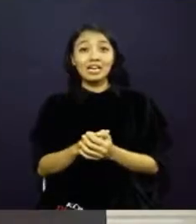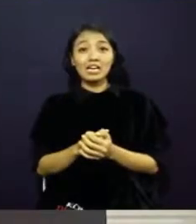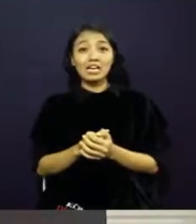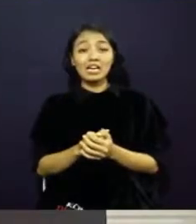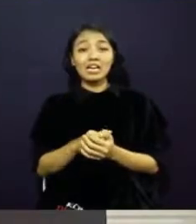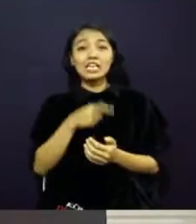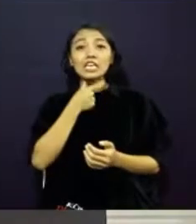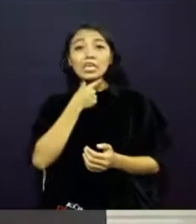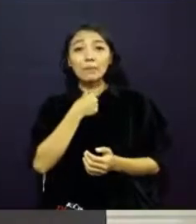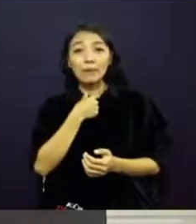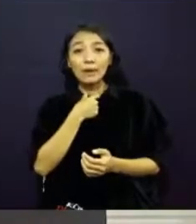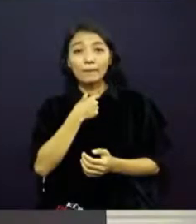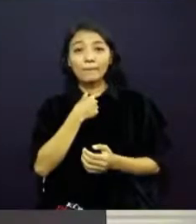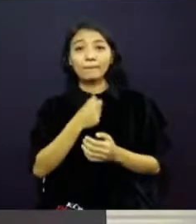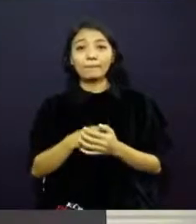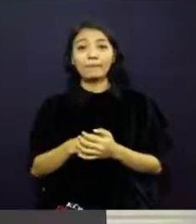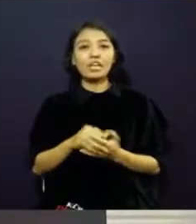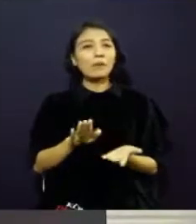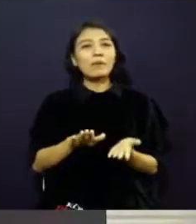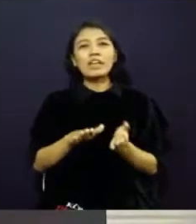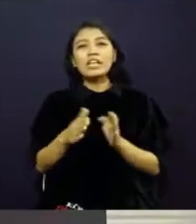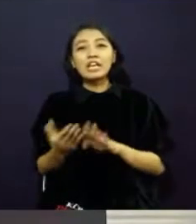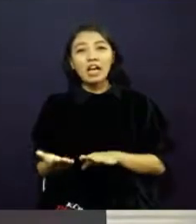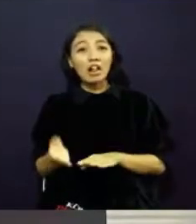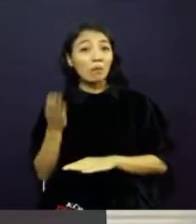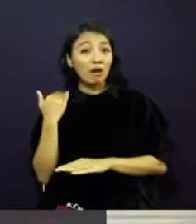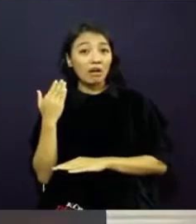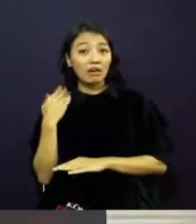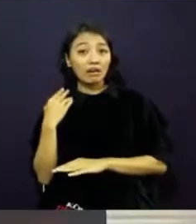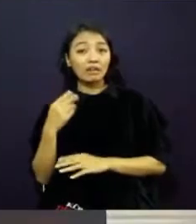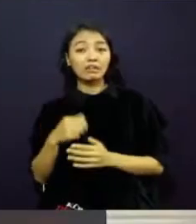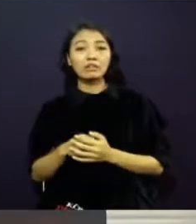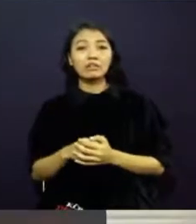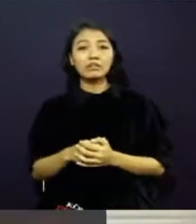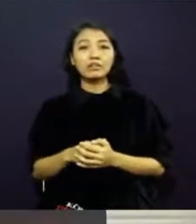Romo Agustinus suyatno Romo